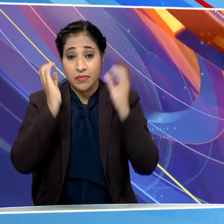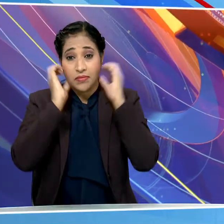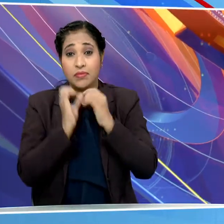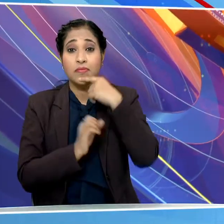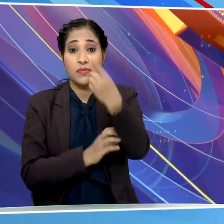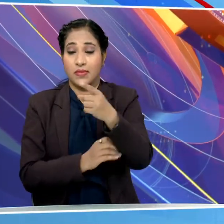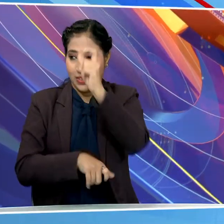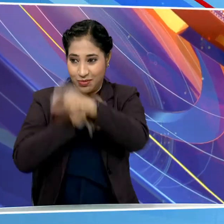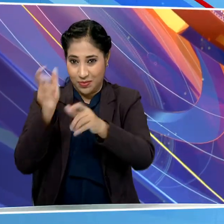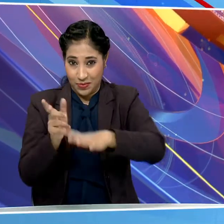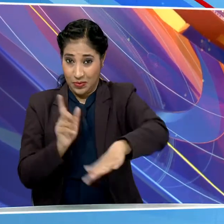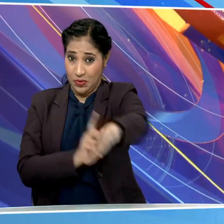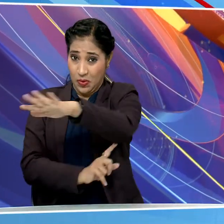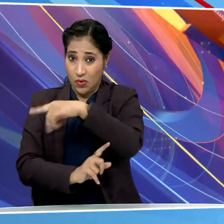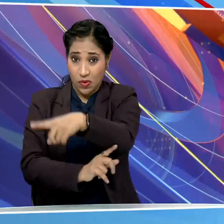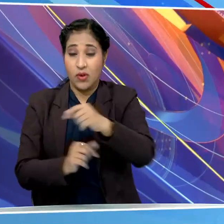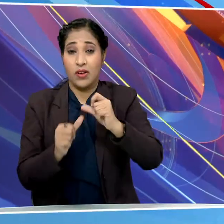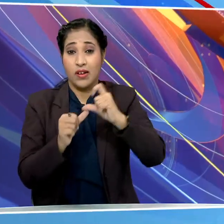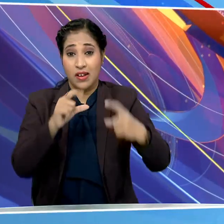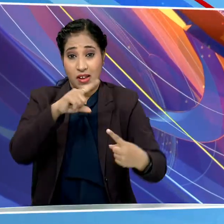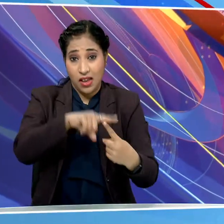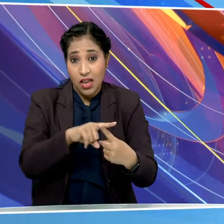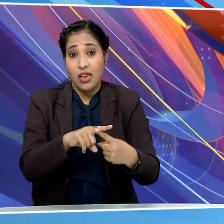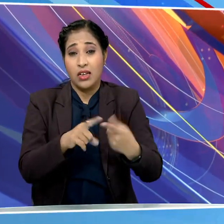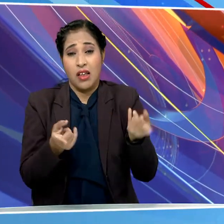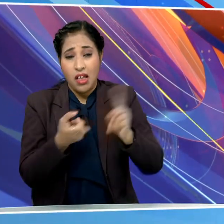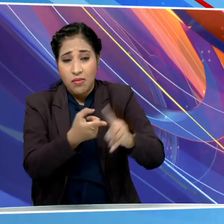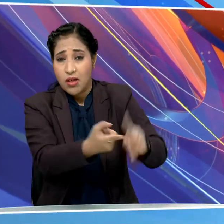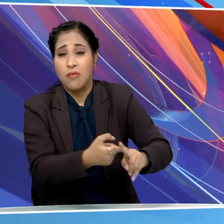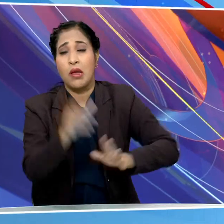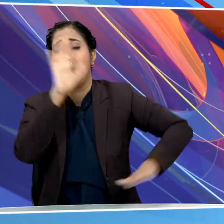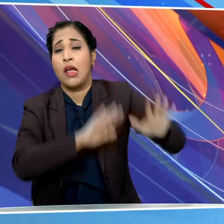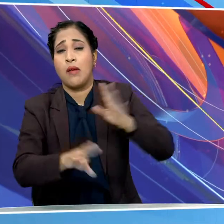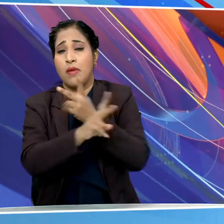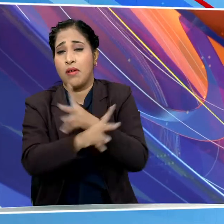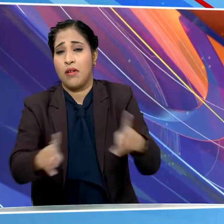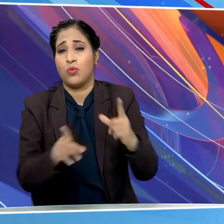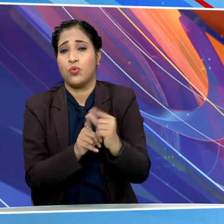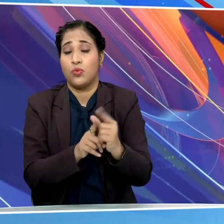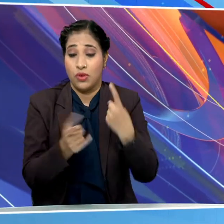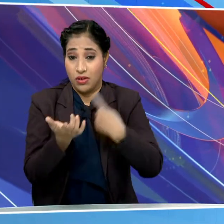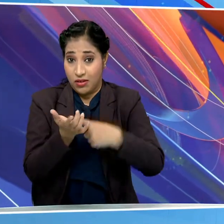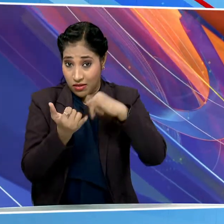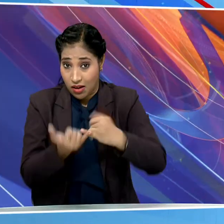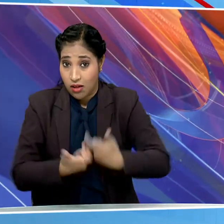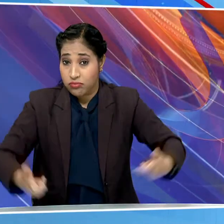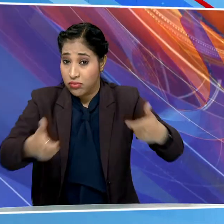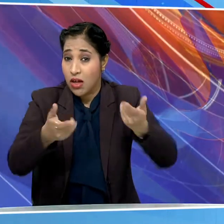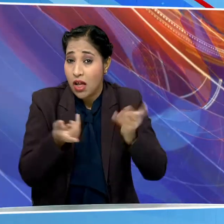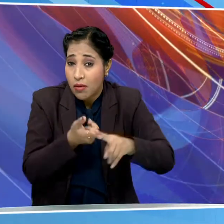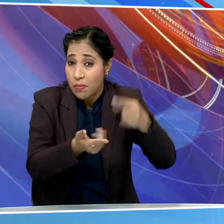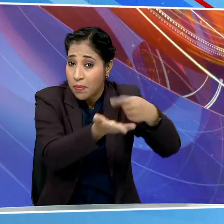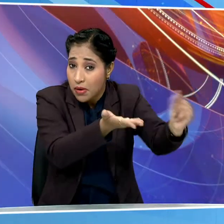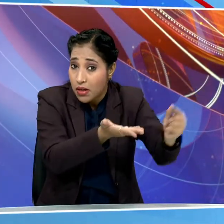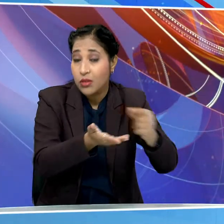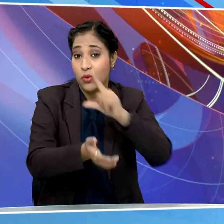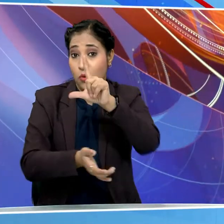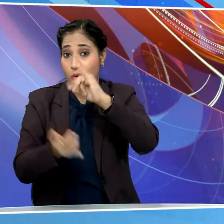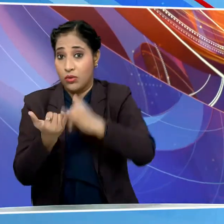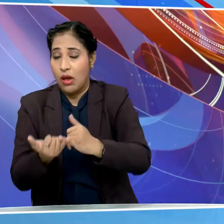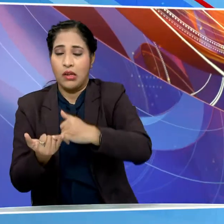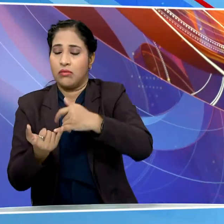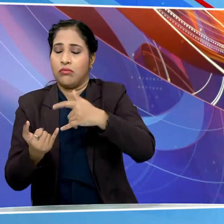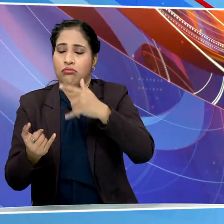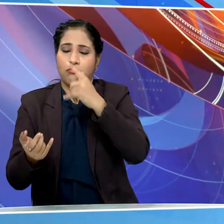बताया कि ये लोग अधिनियम को लेकर लगातार नाटक करते रहे, कभी राज्यसभा में पारित कराया तो लोकसभा में